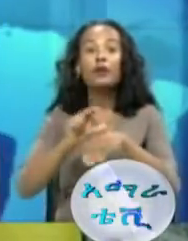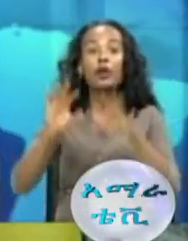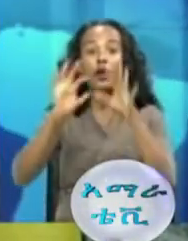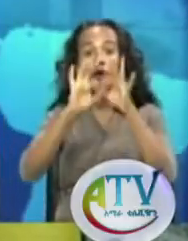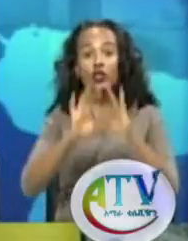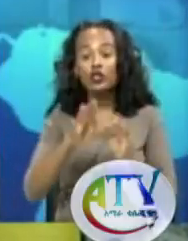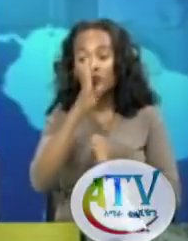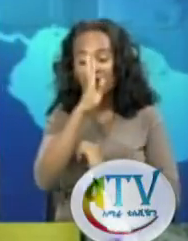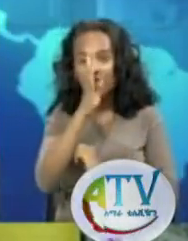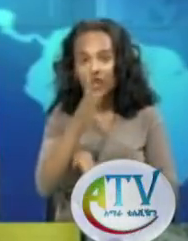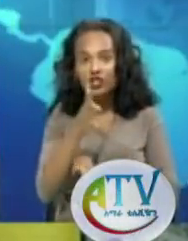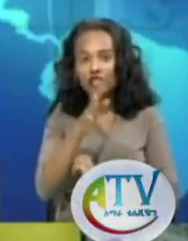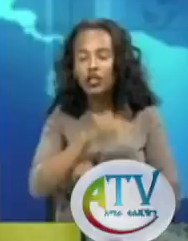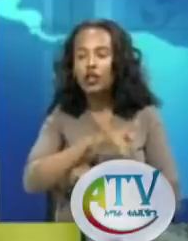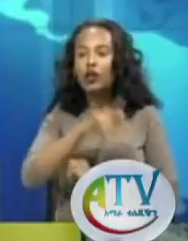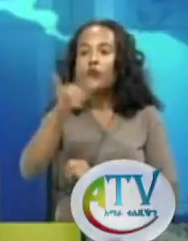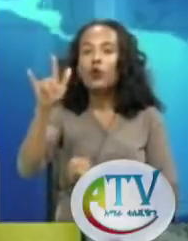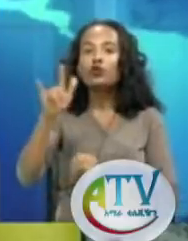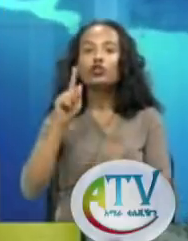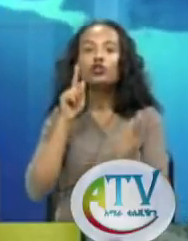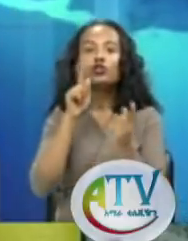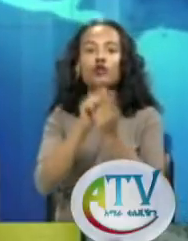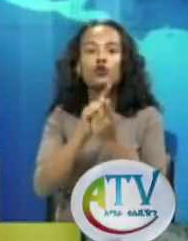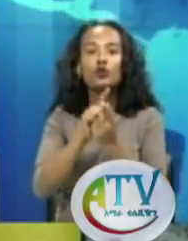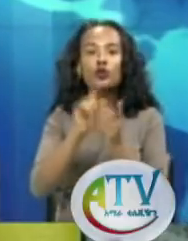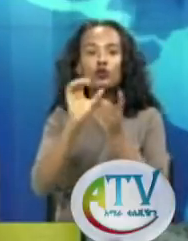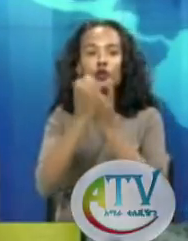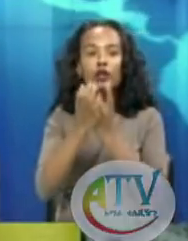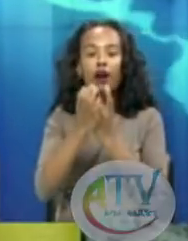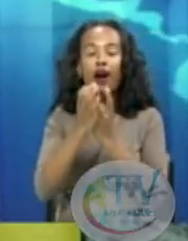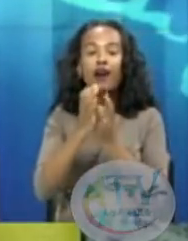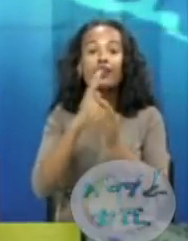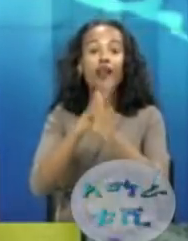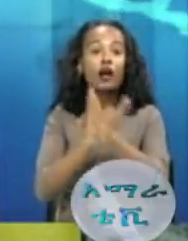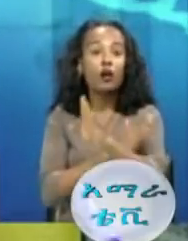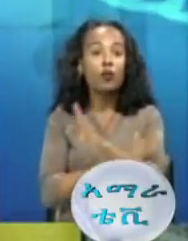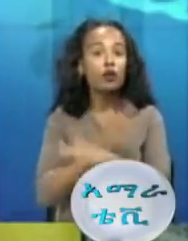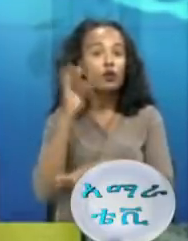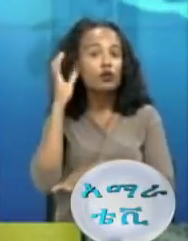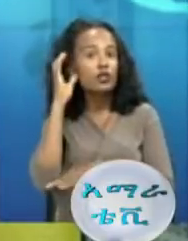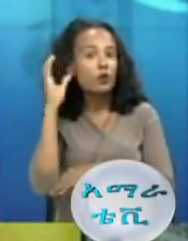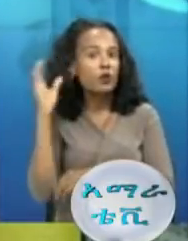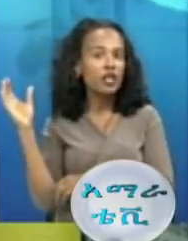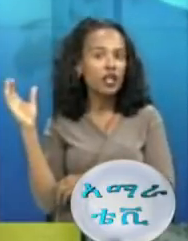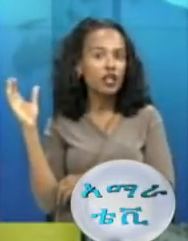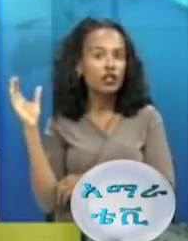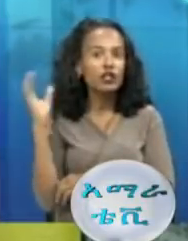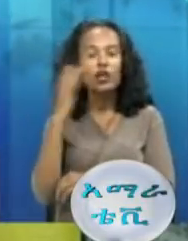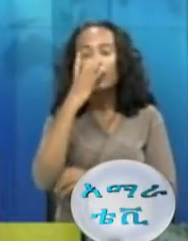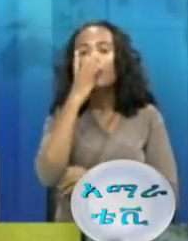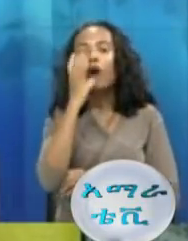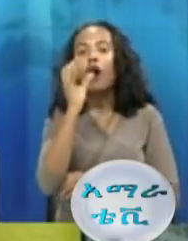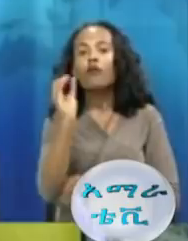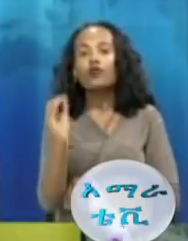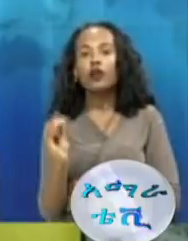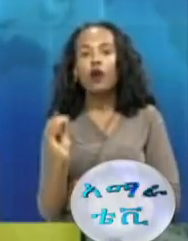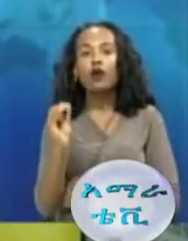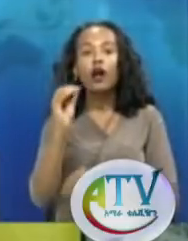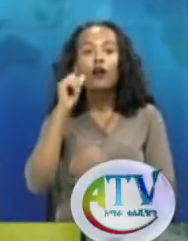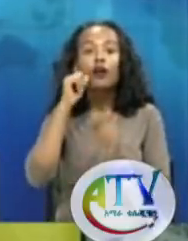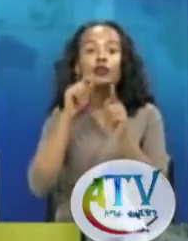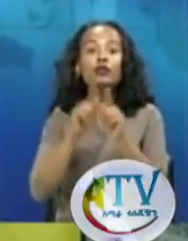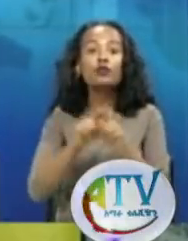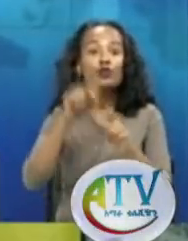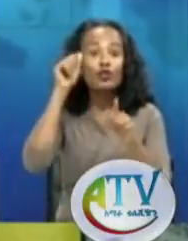መፍጠራችን፣ በውጭ ግንኙነት መስክ ያዳበርነው ተሰሚነታችን፣ በአፍሪካውያን